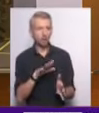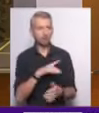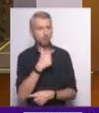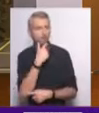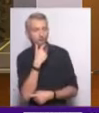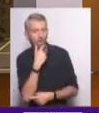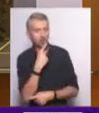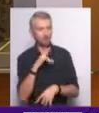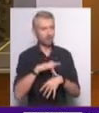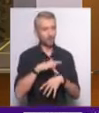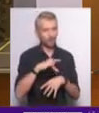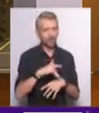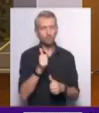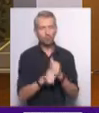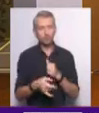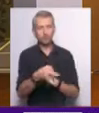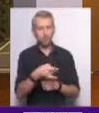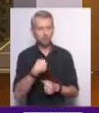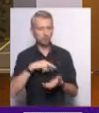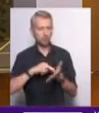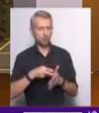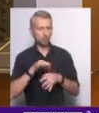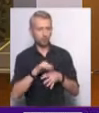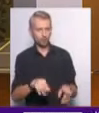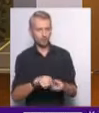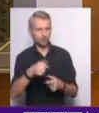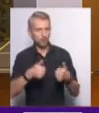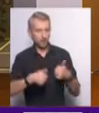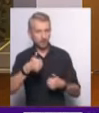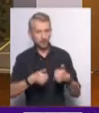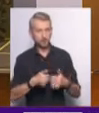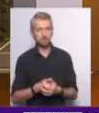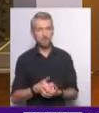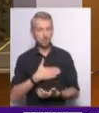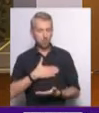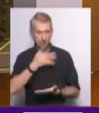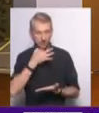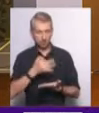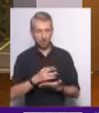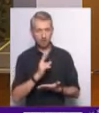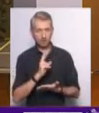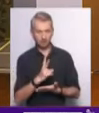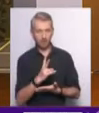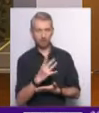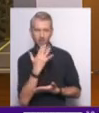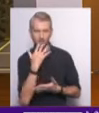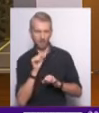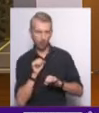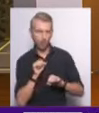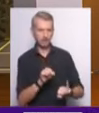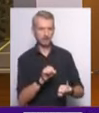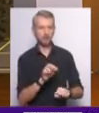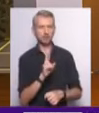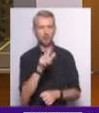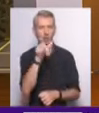Тобто, і в кожному районі ми плануємо проводити такі турніри. Тобто, моя відповідальність як націоналіста, як